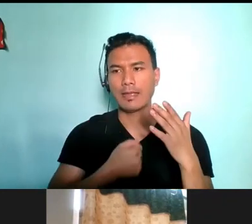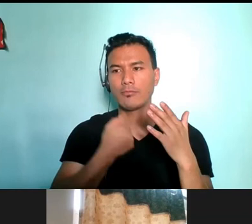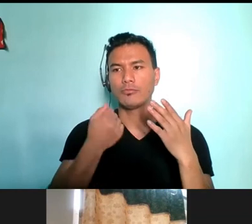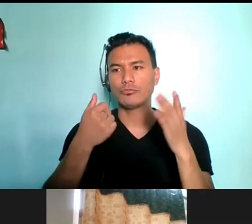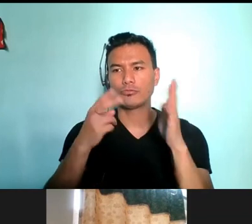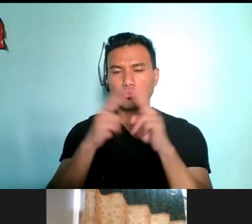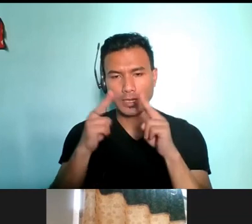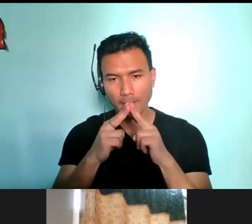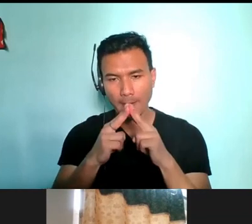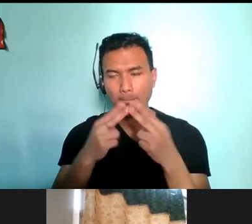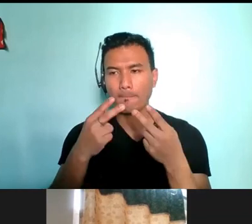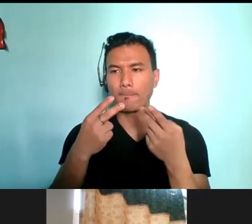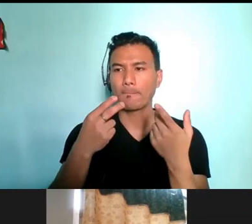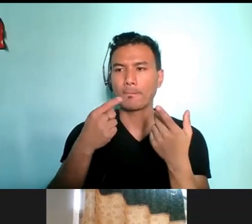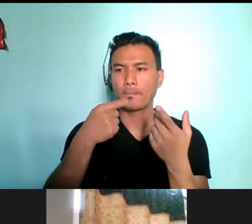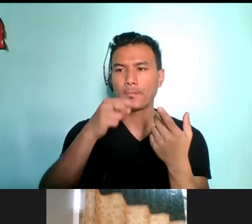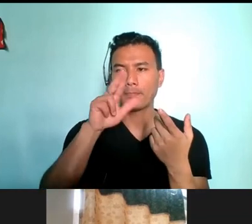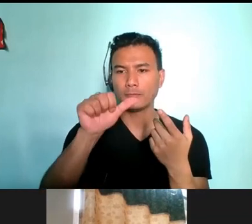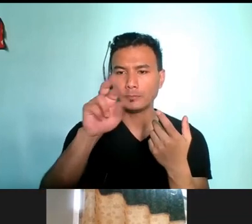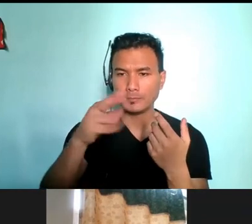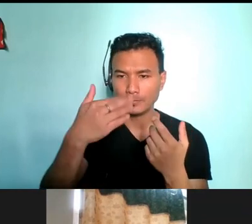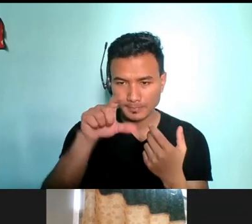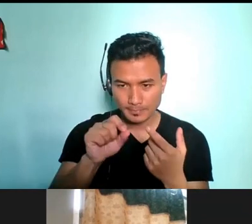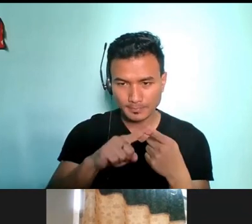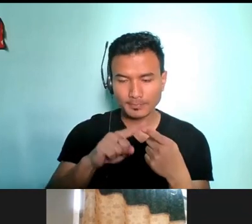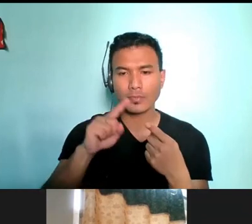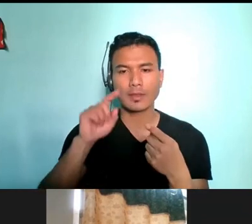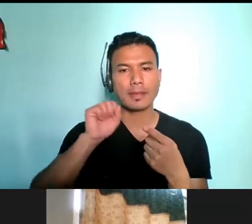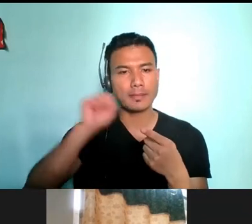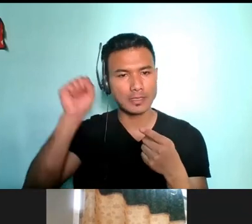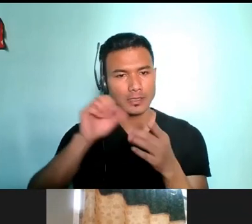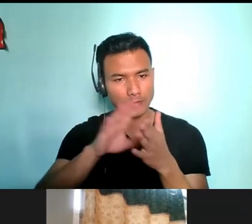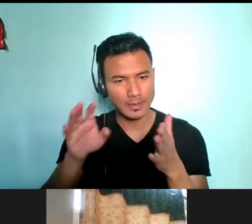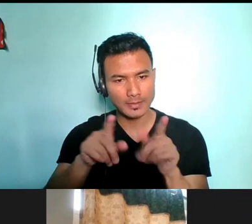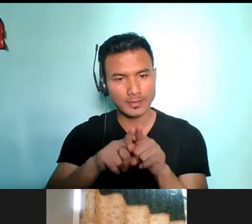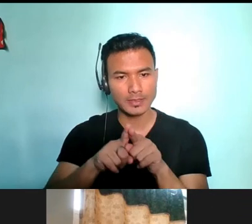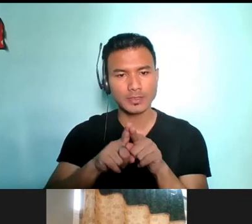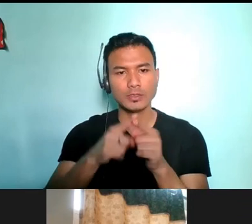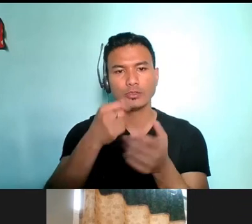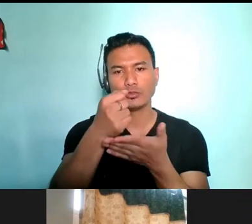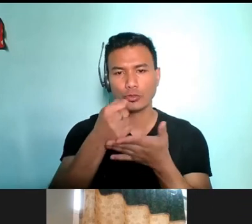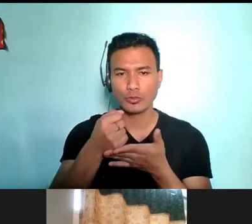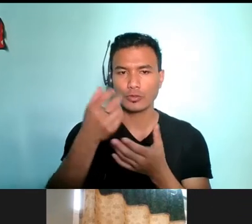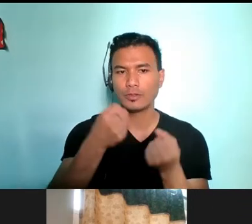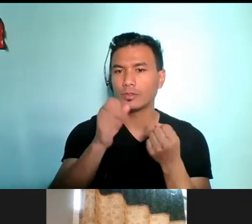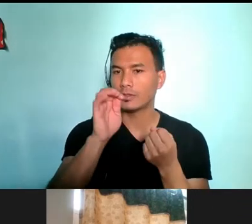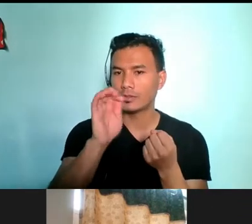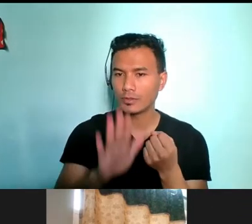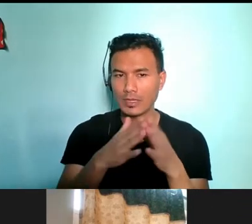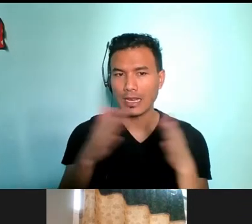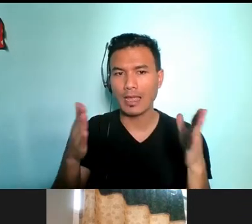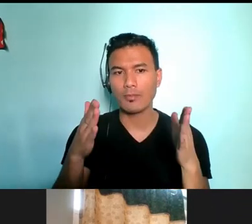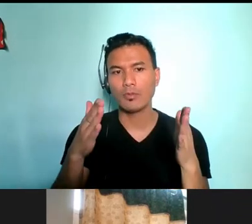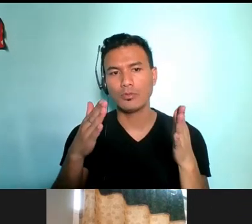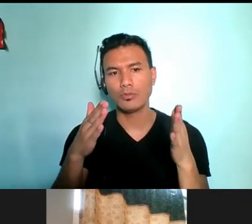हामीसँग निजालाजी हुनुहुन्छ, विजयजी हुनुहुन्छ, उहाँहरूको थ्रुबाट पनि हजुरहरू सहयोग लिन सक्नुहुन्छ. र धेरै लामो सेसन नगर्नु परे